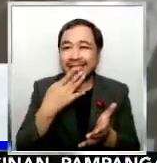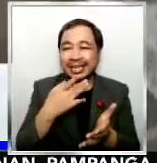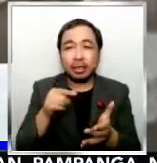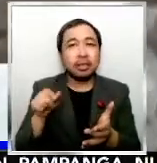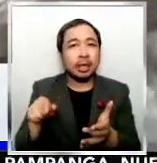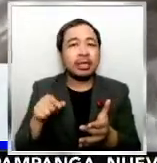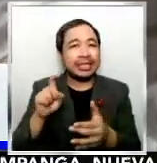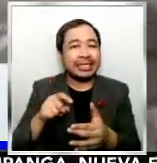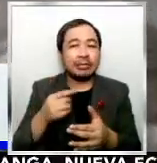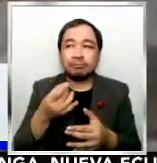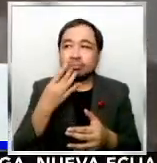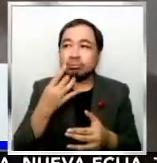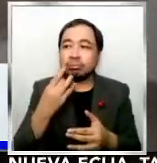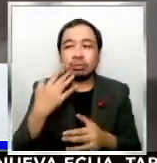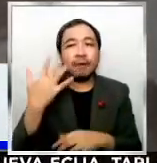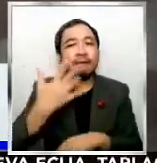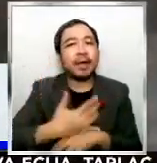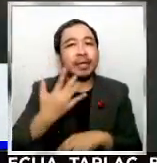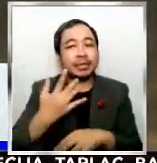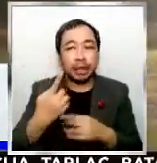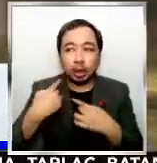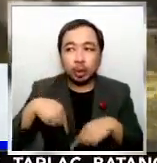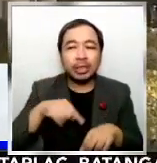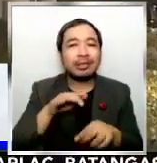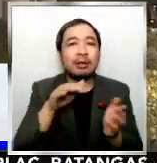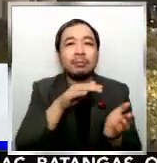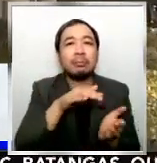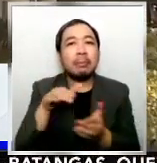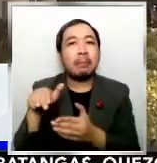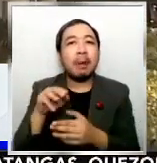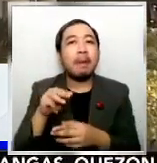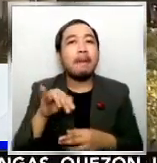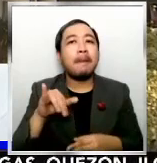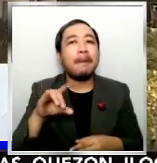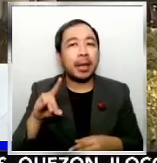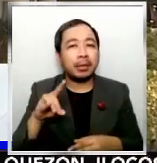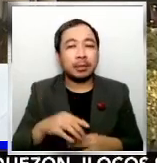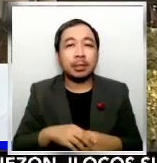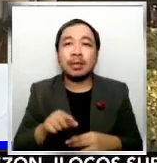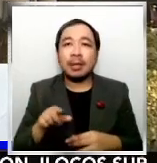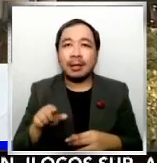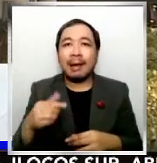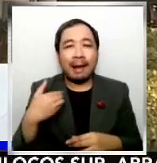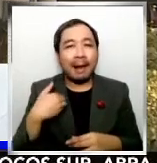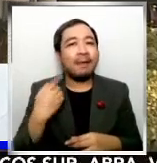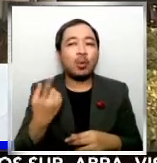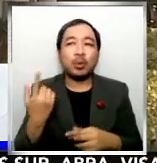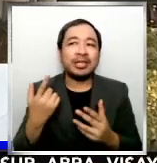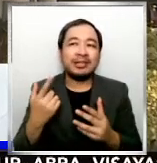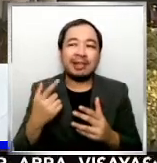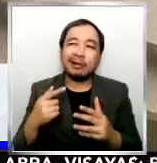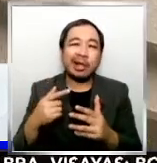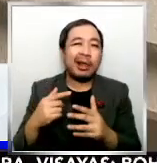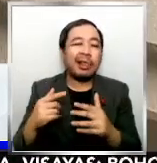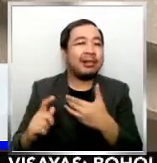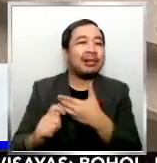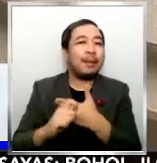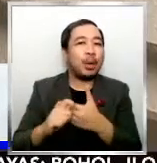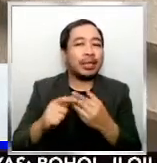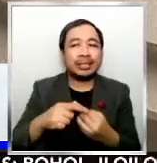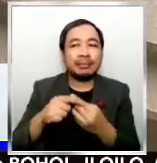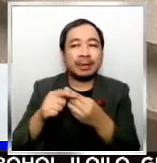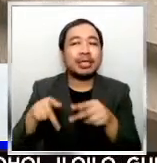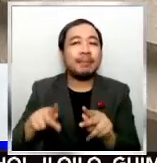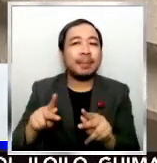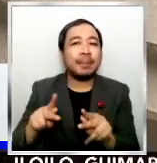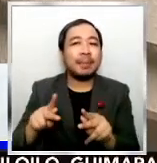5 araw habang mild pa lamang ang mga sintomas. Compassionate special permit pa lamang ang ibinigay ng Food and Drugs Administration. Kaya't kailangan